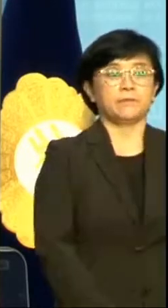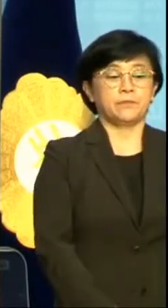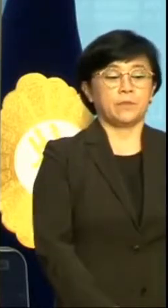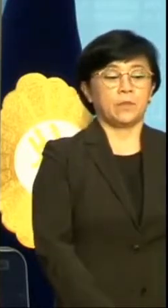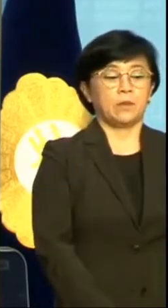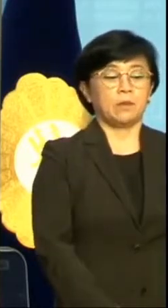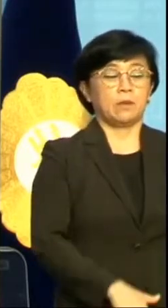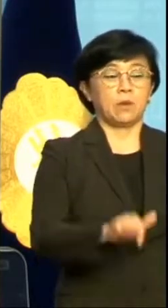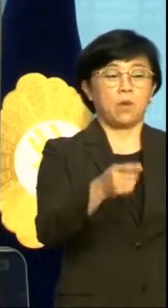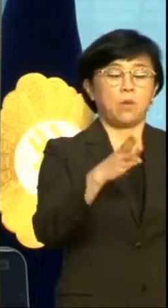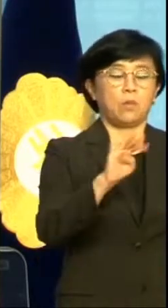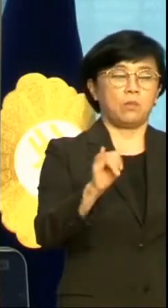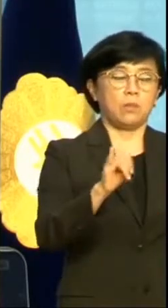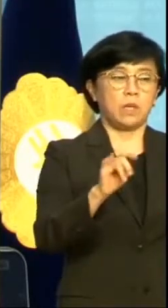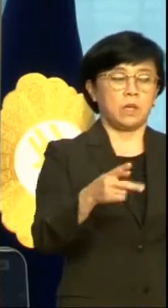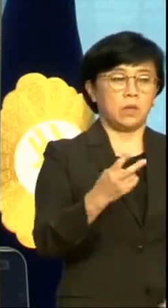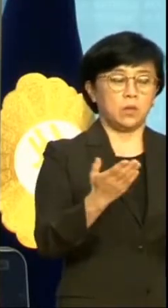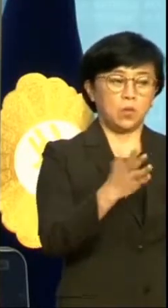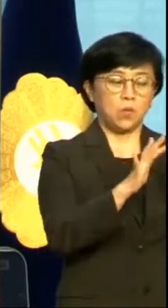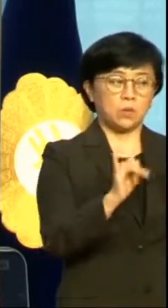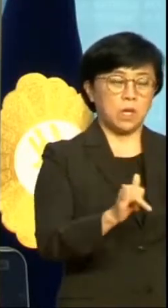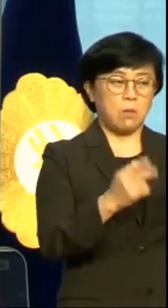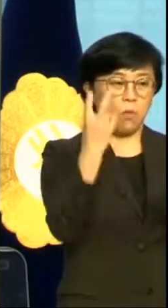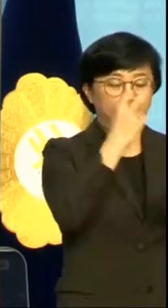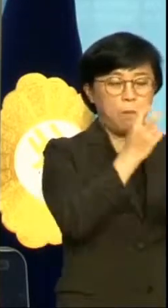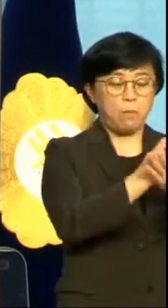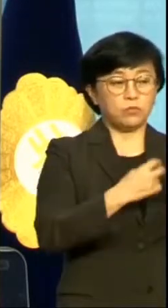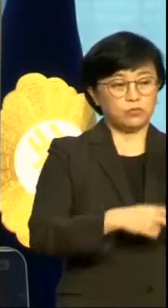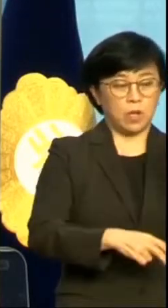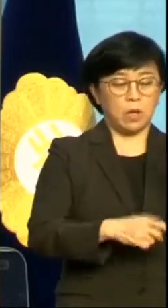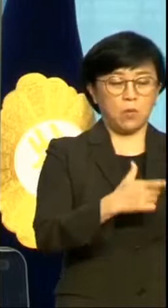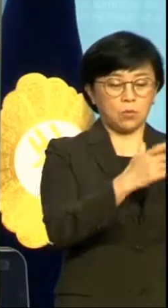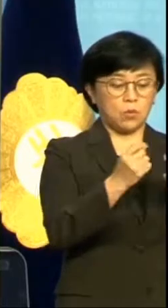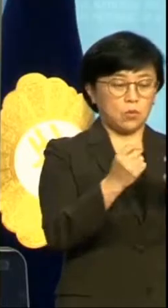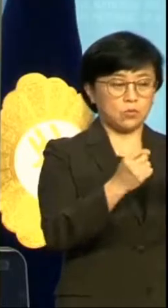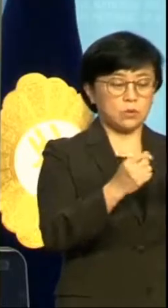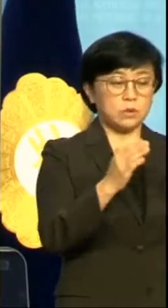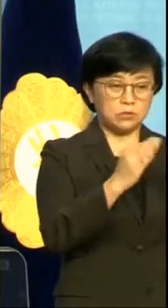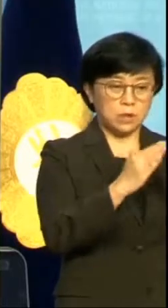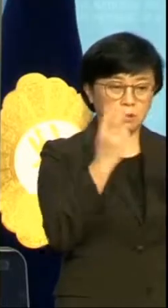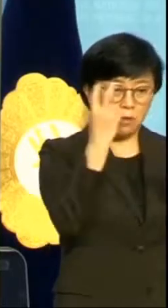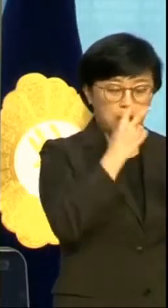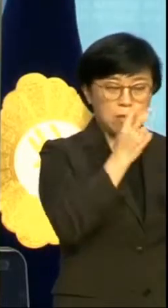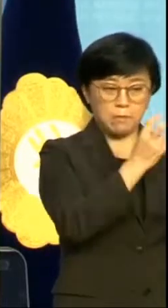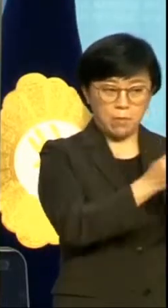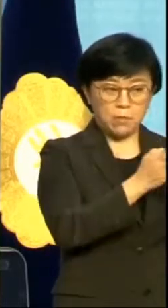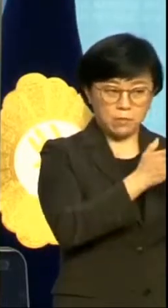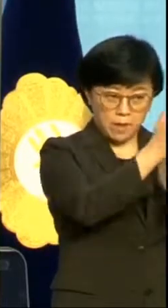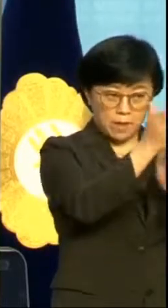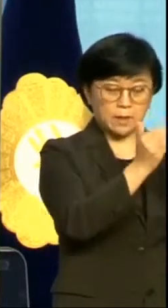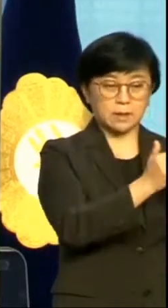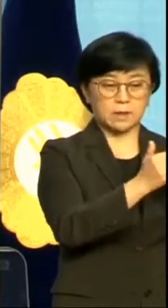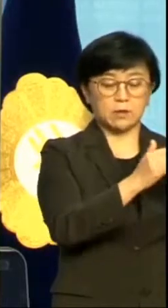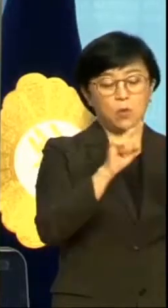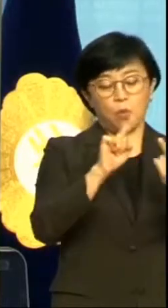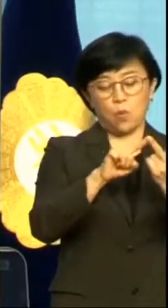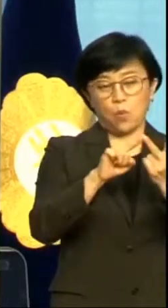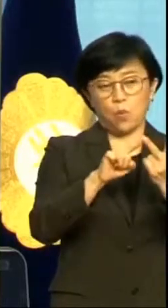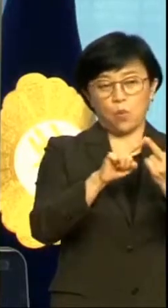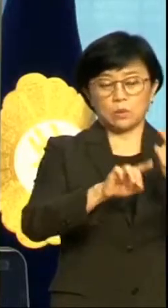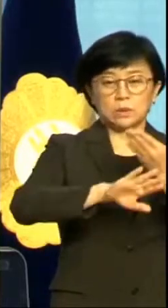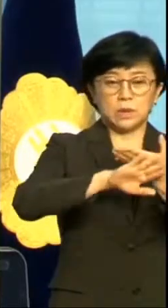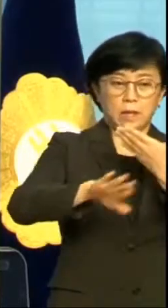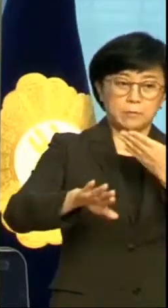경비 노동자 보호법 2권 중에 공동주택 관리법은 이번에 통과 되었지만 또